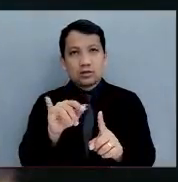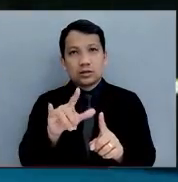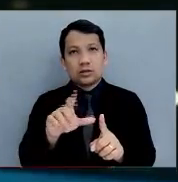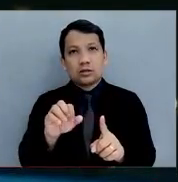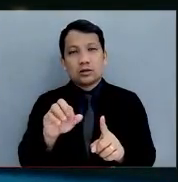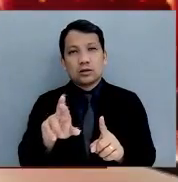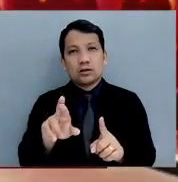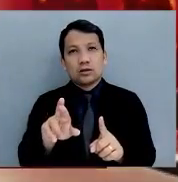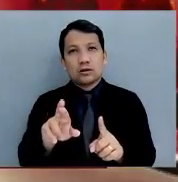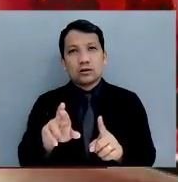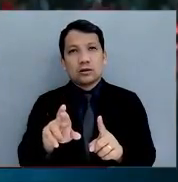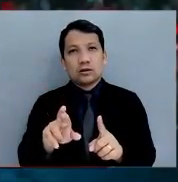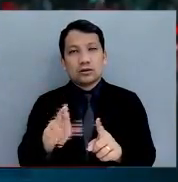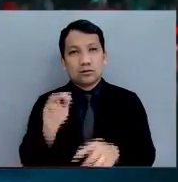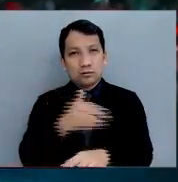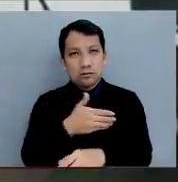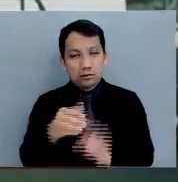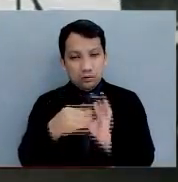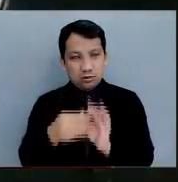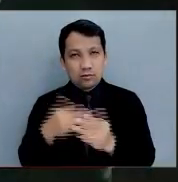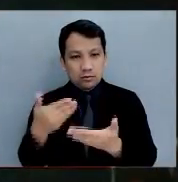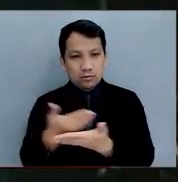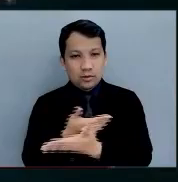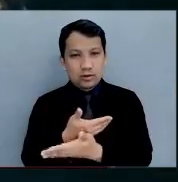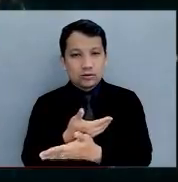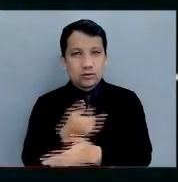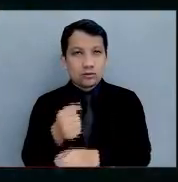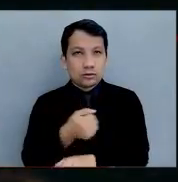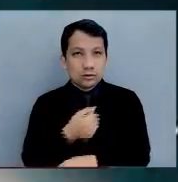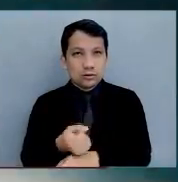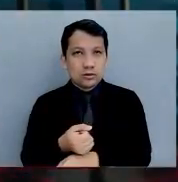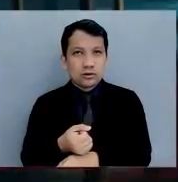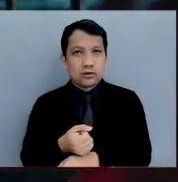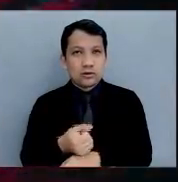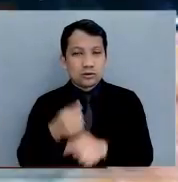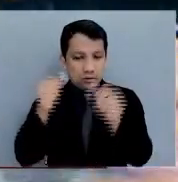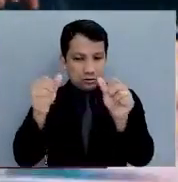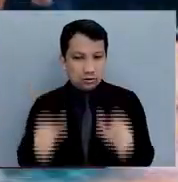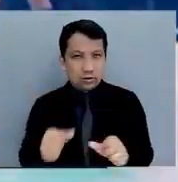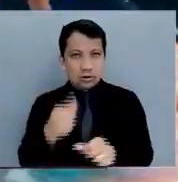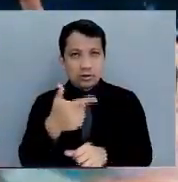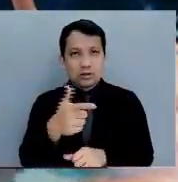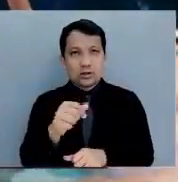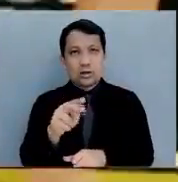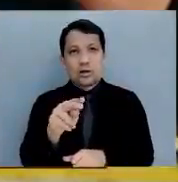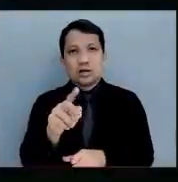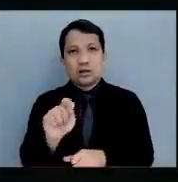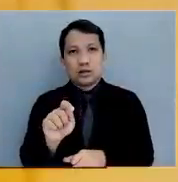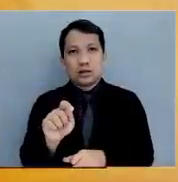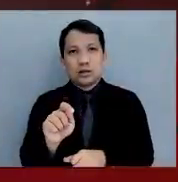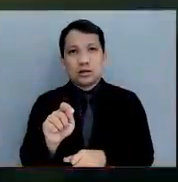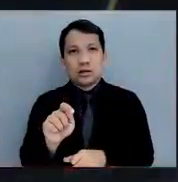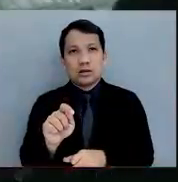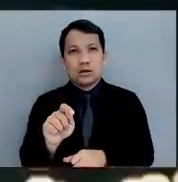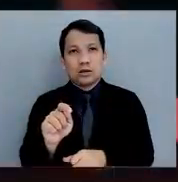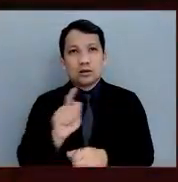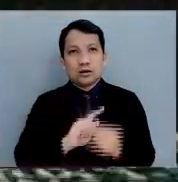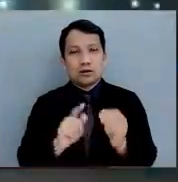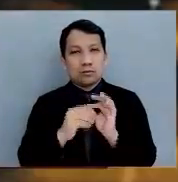tulad ng kanyang mga concert at bagong kanta. Sa job post ng Gannett, hindi na raw matutumbasan